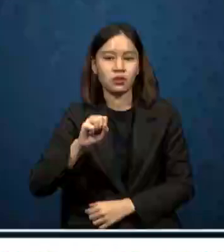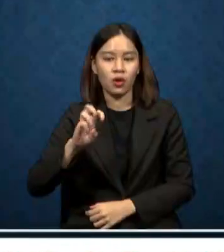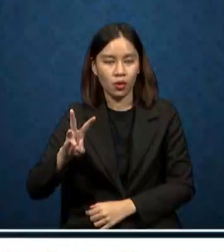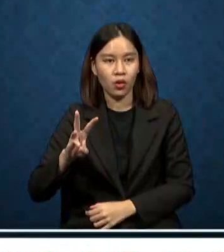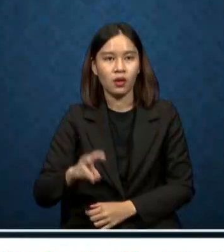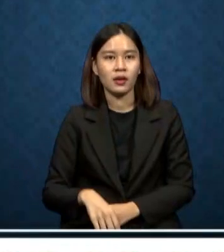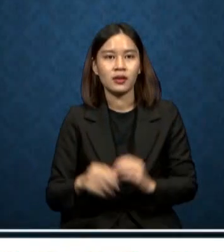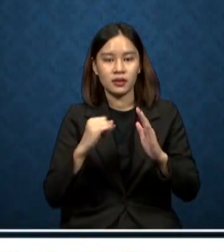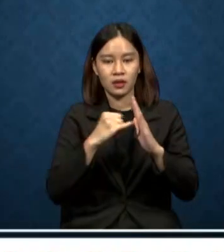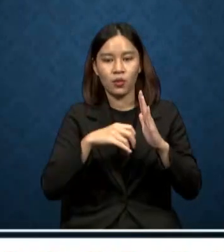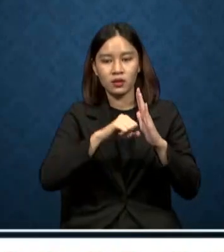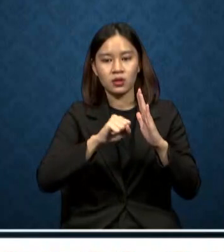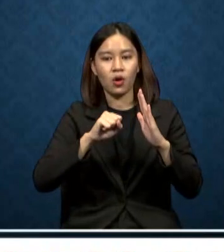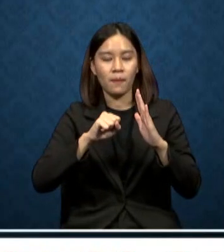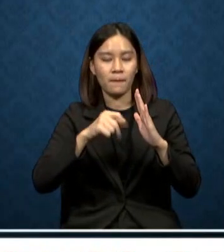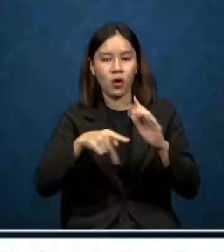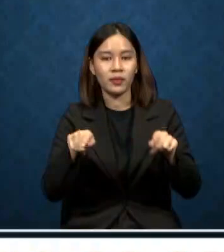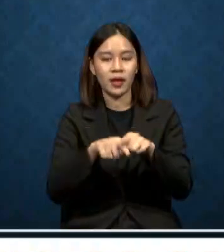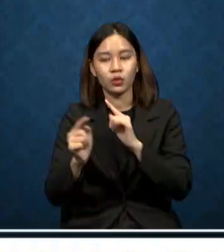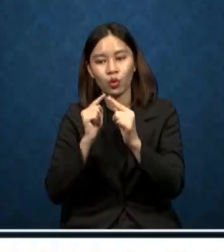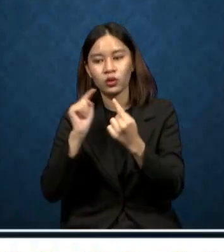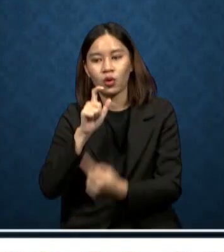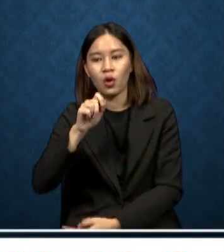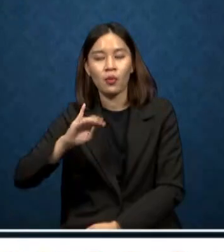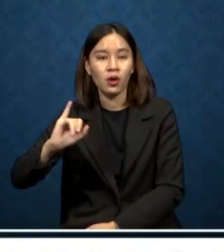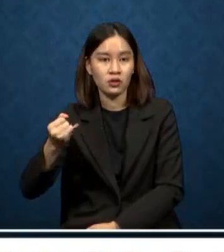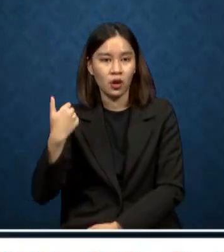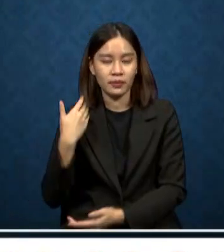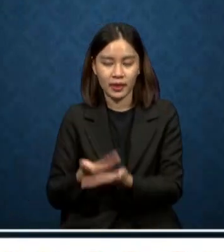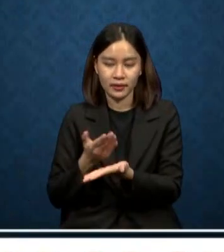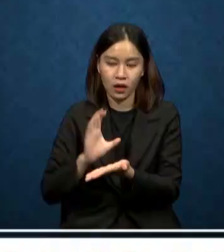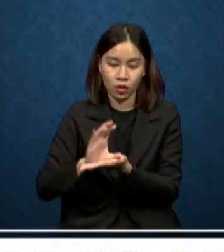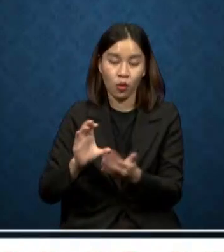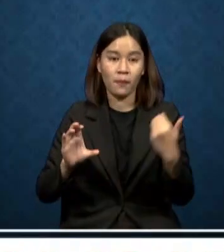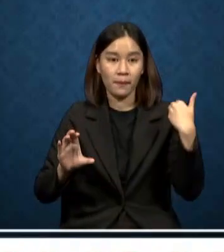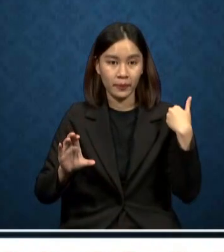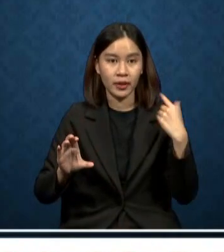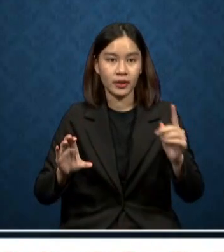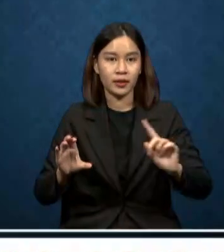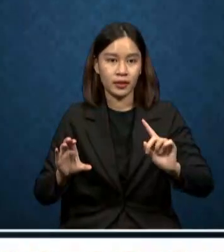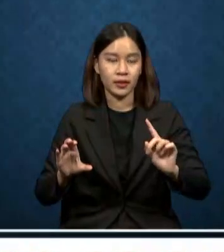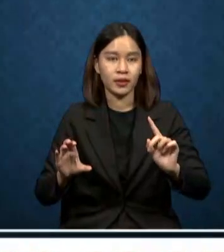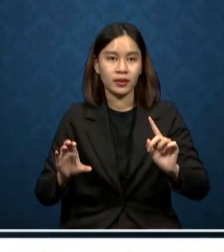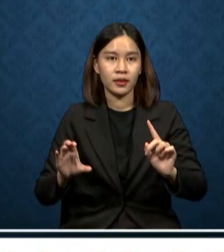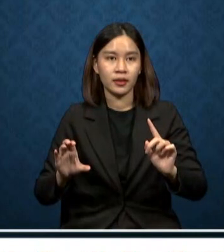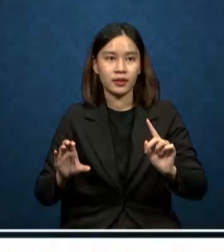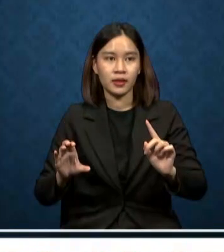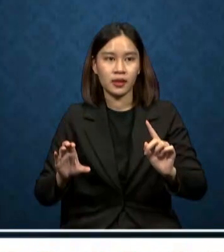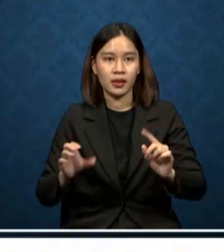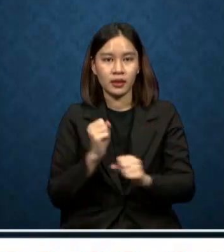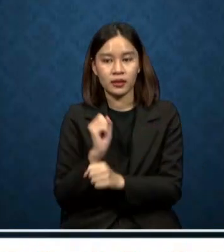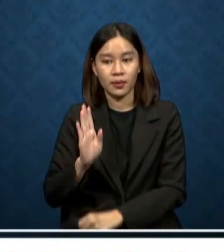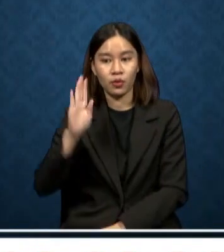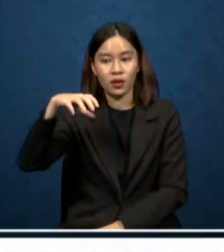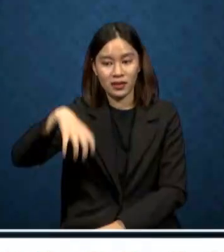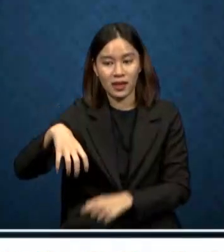ก็ประสารกัอองประจอจัหวสุพับุรี ซึ่ก็มีงบประมาณทจะสามารถให้บราษัทยวเอเบ